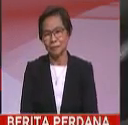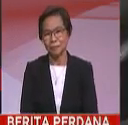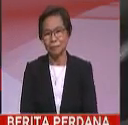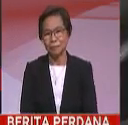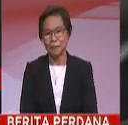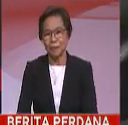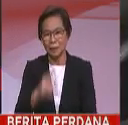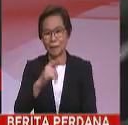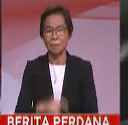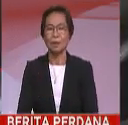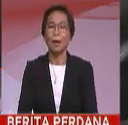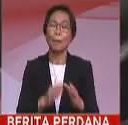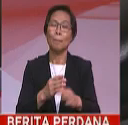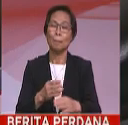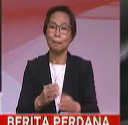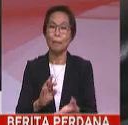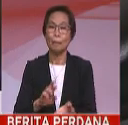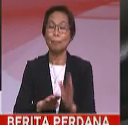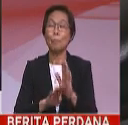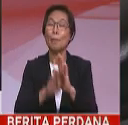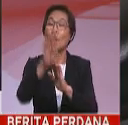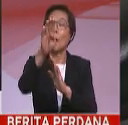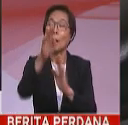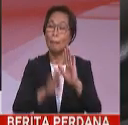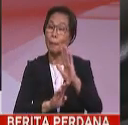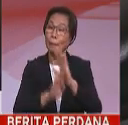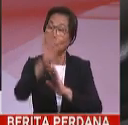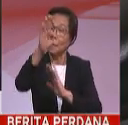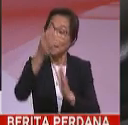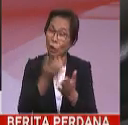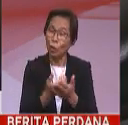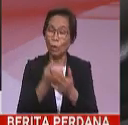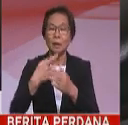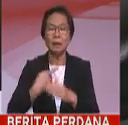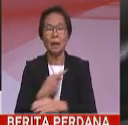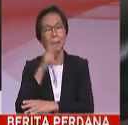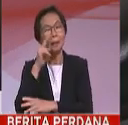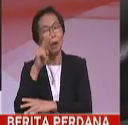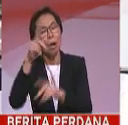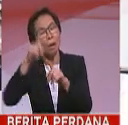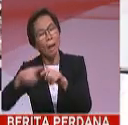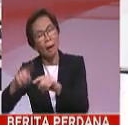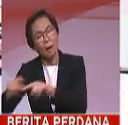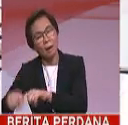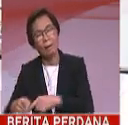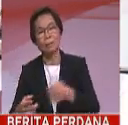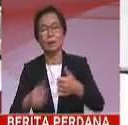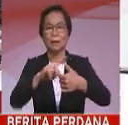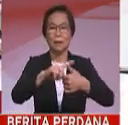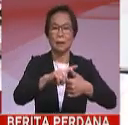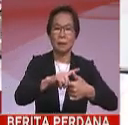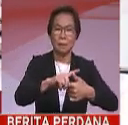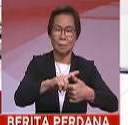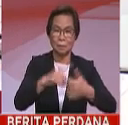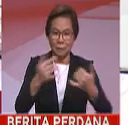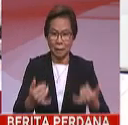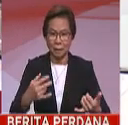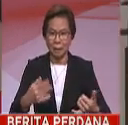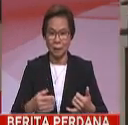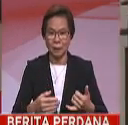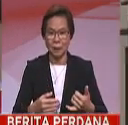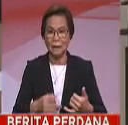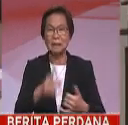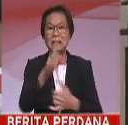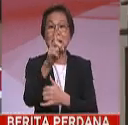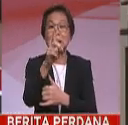Justru itu, dalam pemulihan ekonomi, kita akan melihat ada berbagai bentuk pemulihan ekonomi, iaitu yang berbentuk V, yang sekarang ini adalah